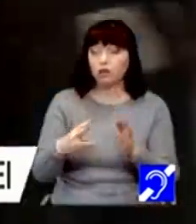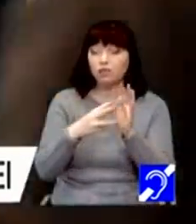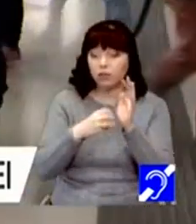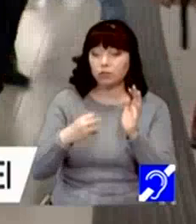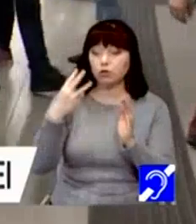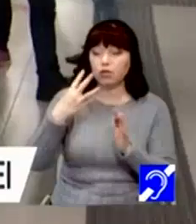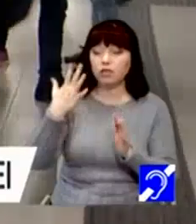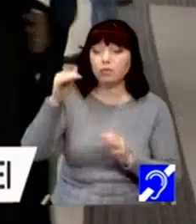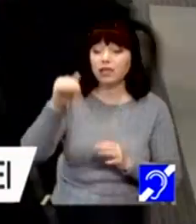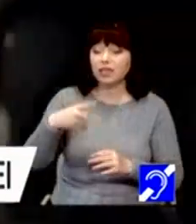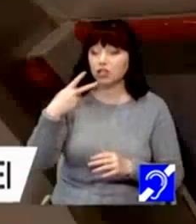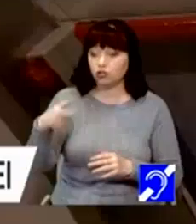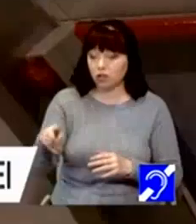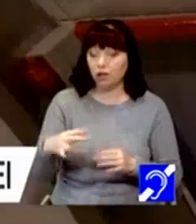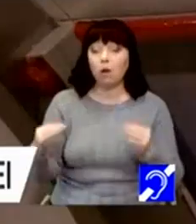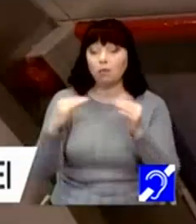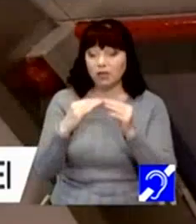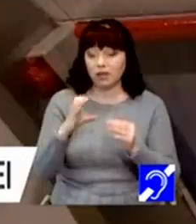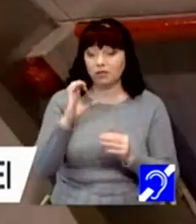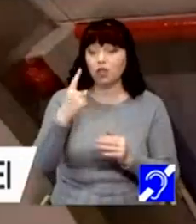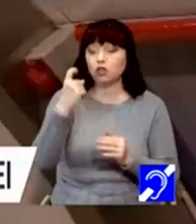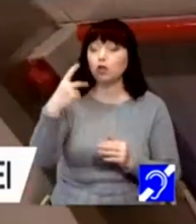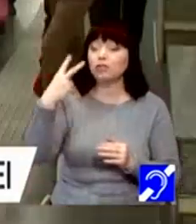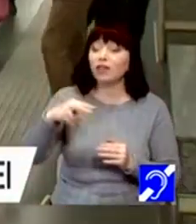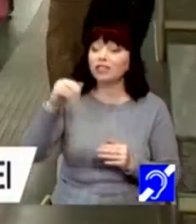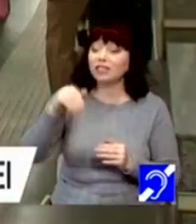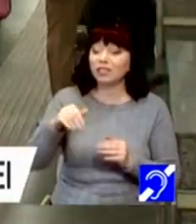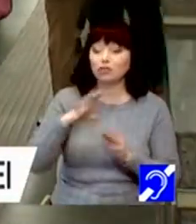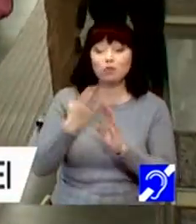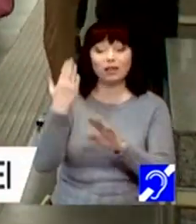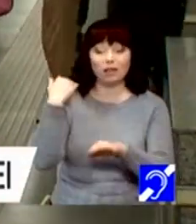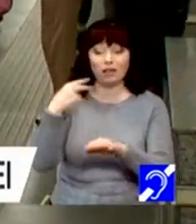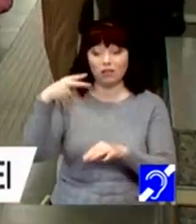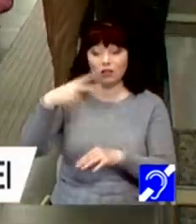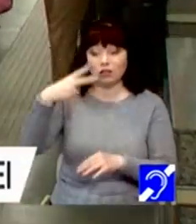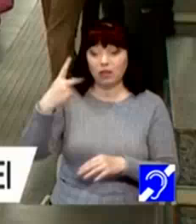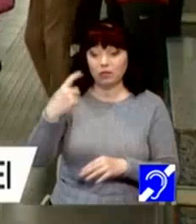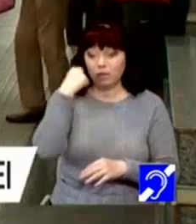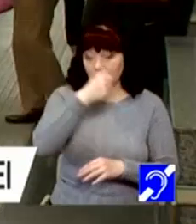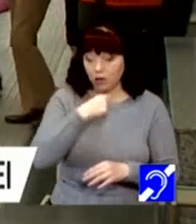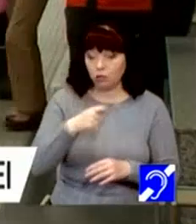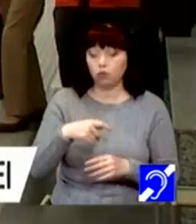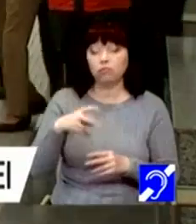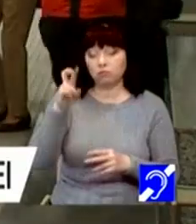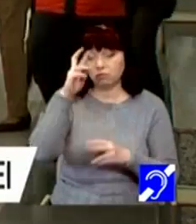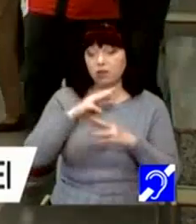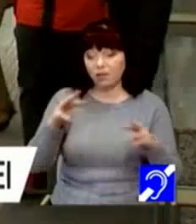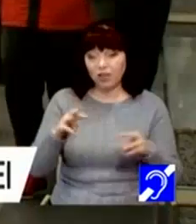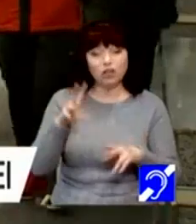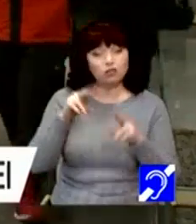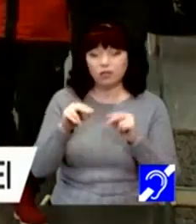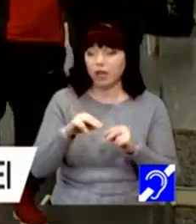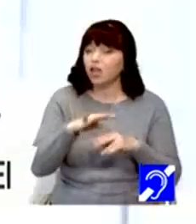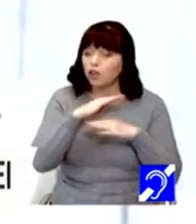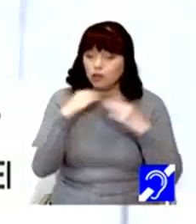830.000 de euro comparativ cu doar 120 de mii cât plătea în 2021 guvernul Regional exclus o creștere a